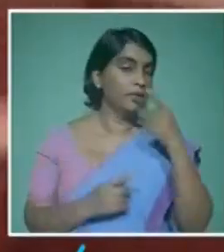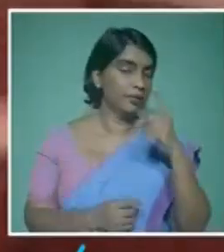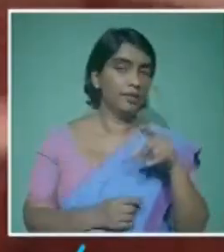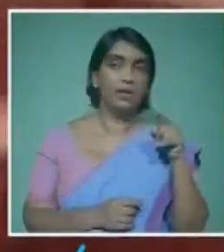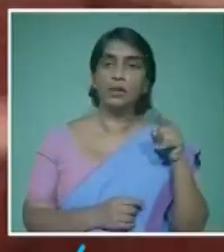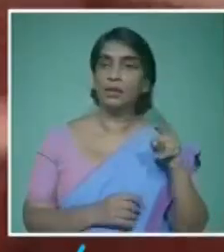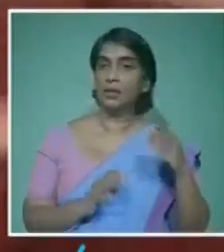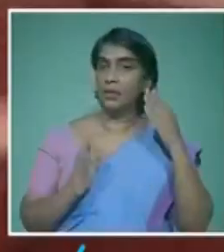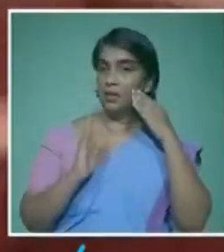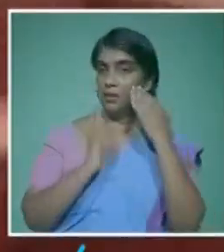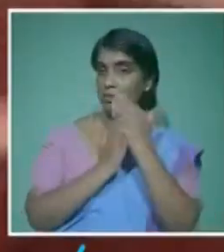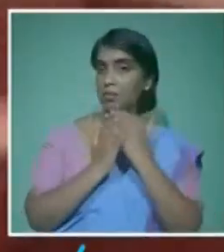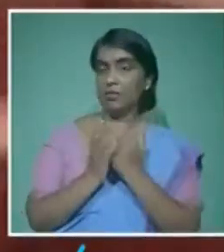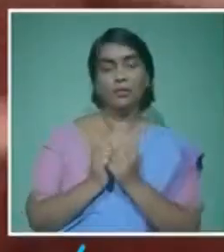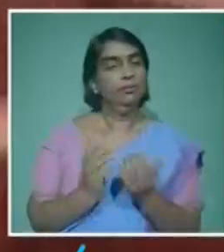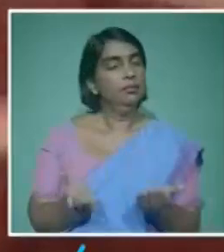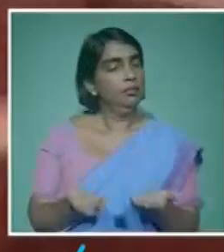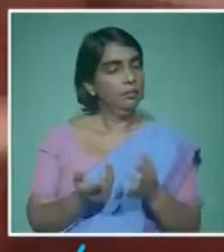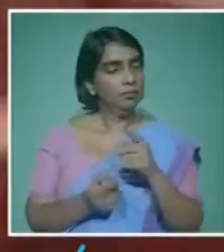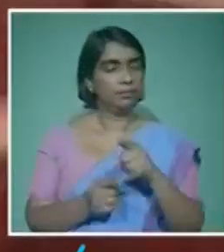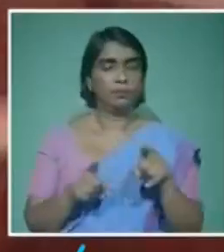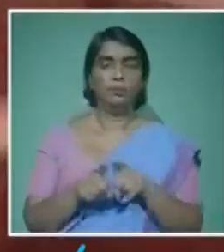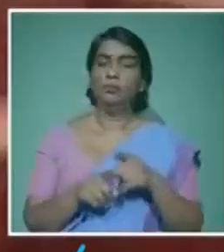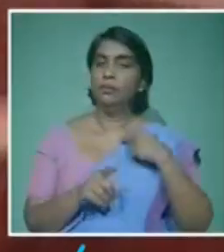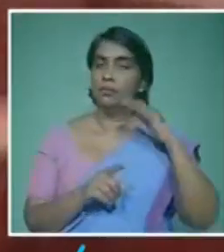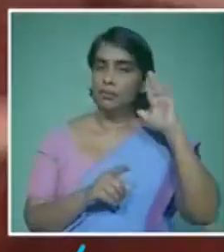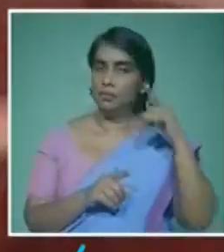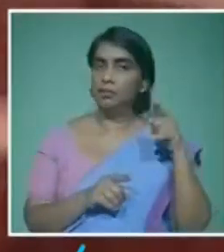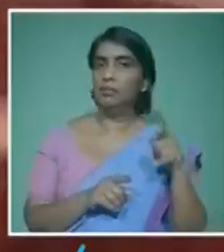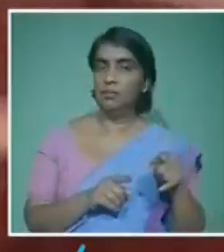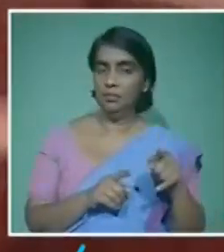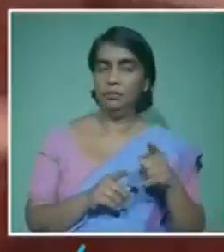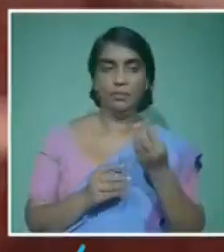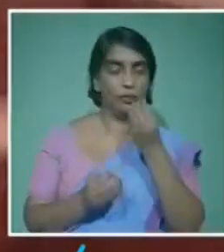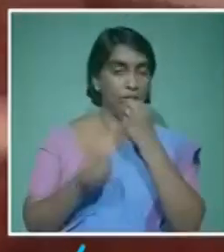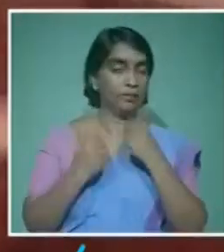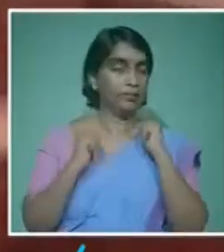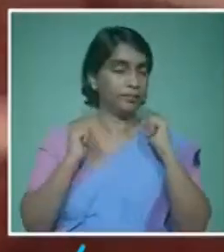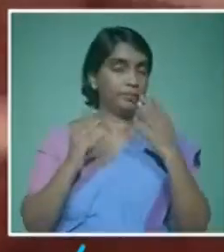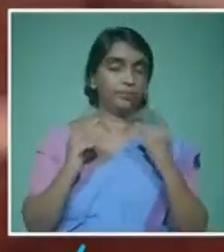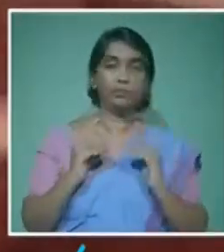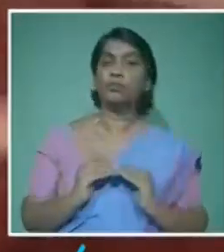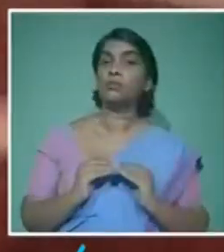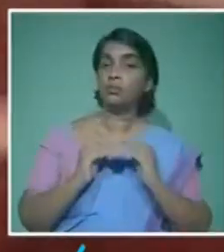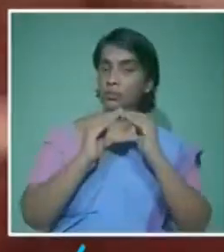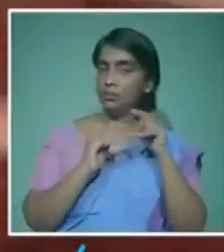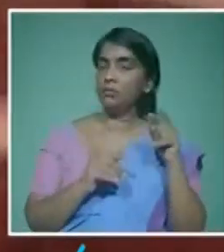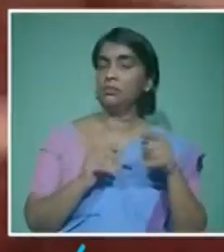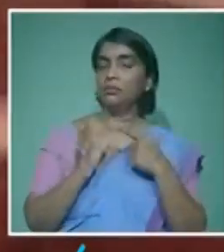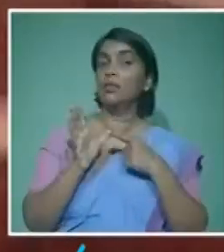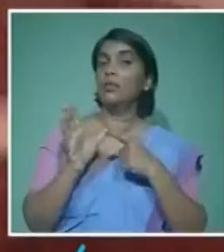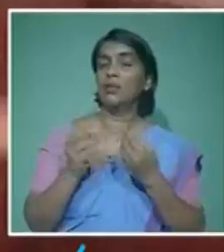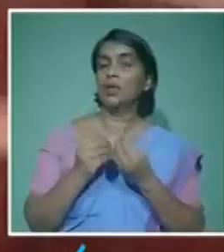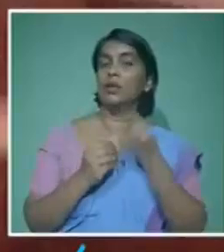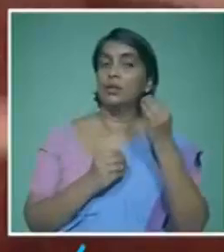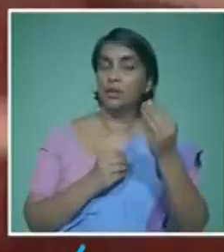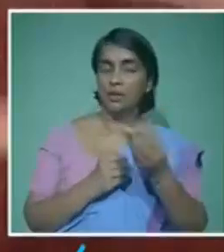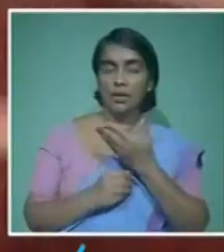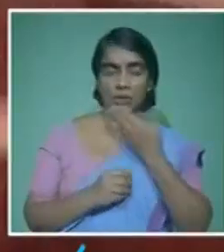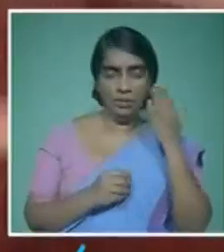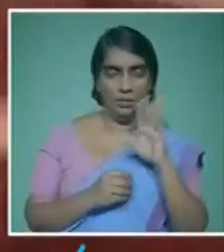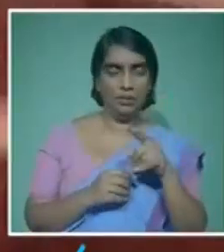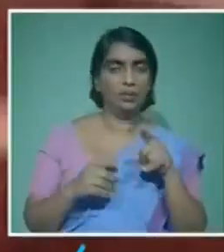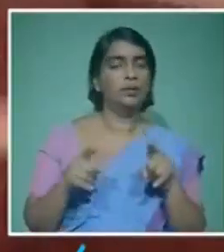நுகர்வோருக்கும் இது பெரும் வரப்பிரசாதமாக அமையும் என்பதில் சந்தேகமில்லை. குறிப்பாக குதிரவெலு